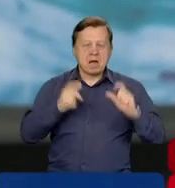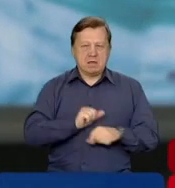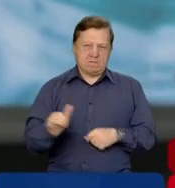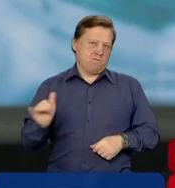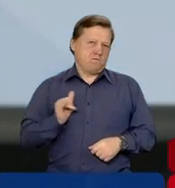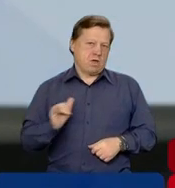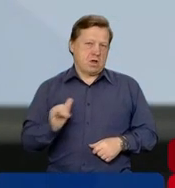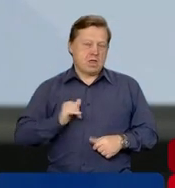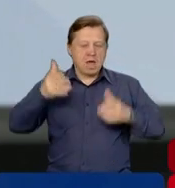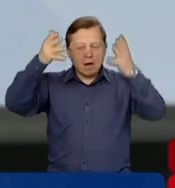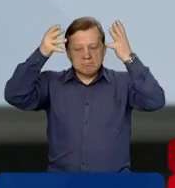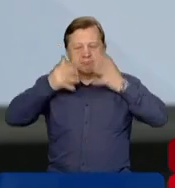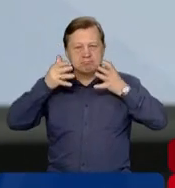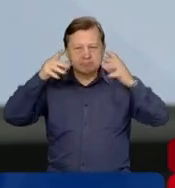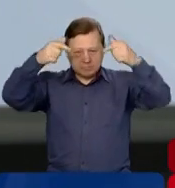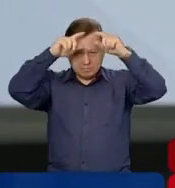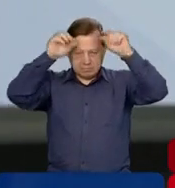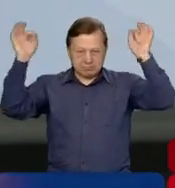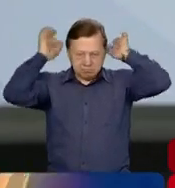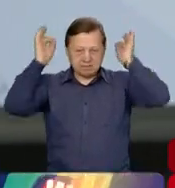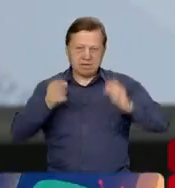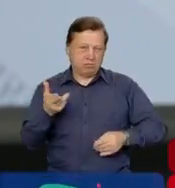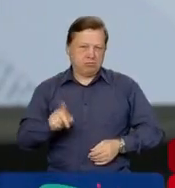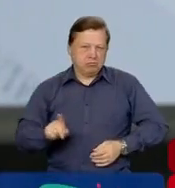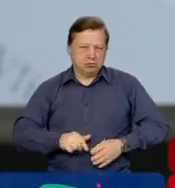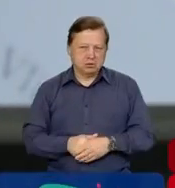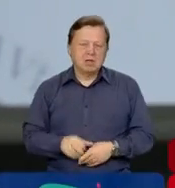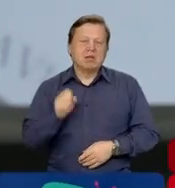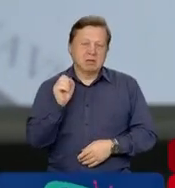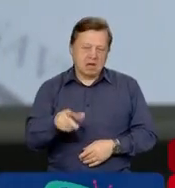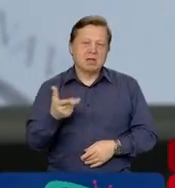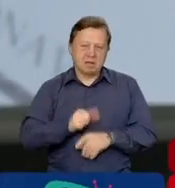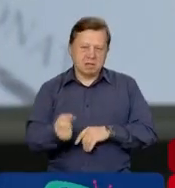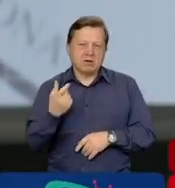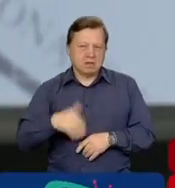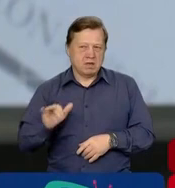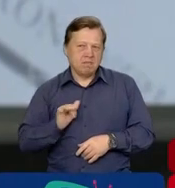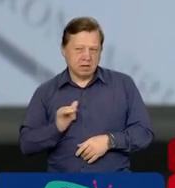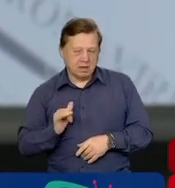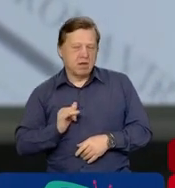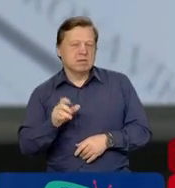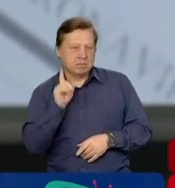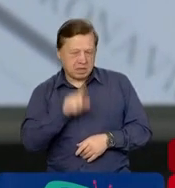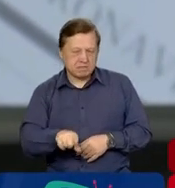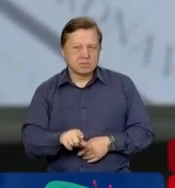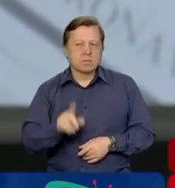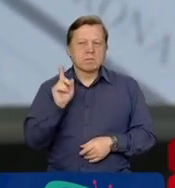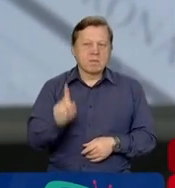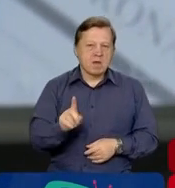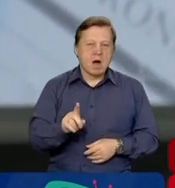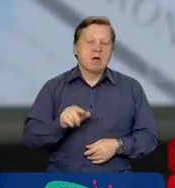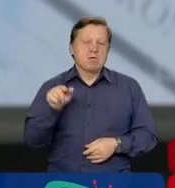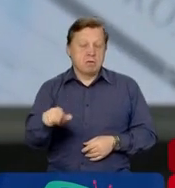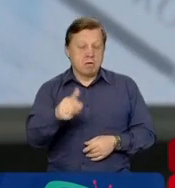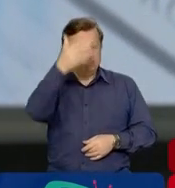wygodniejsze. Tak, rzeczywiście tak, te przyłbice są dosyć niewygodne, ale tak jak powiedziałem, one nie mogą być uważane